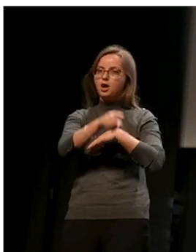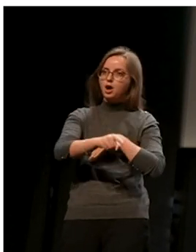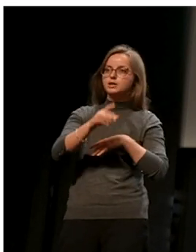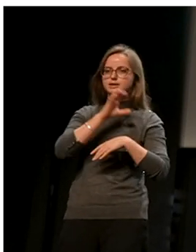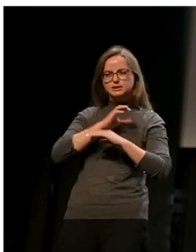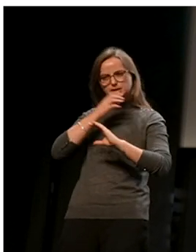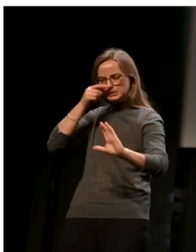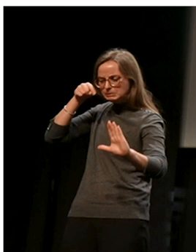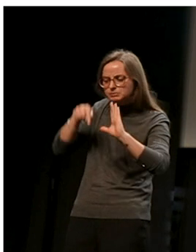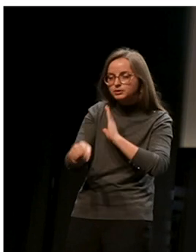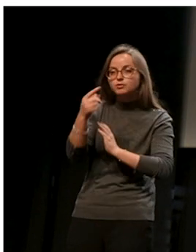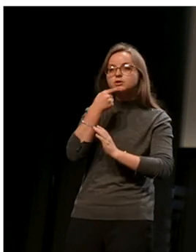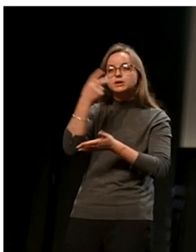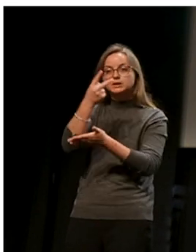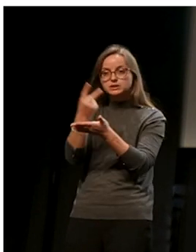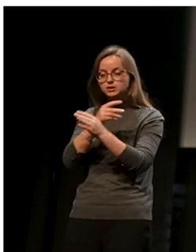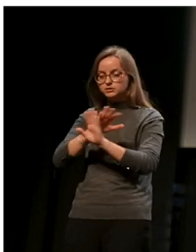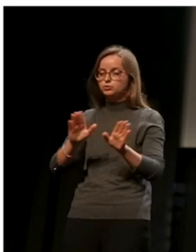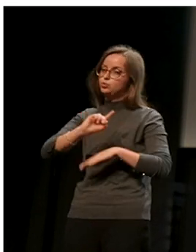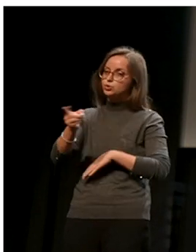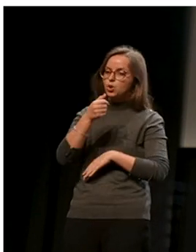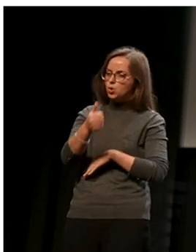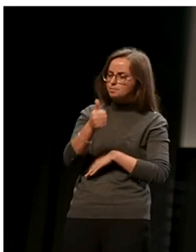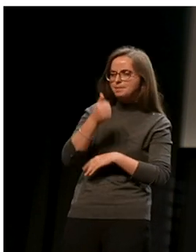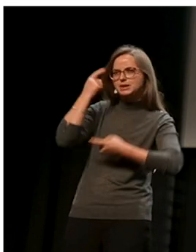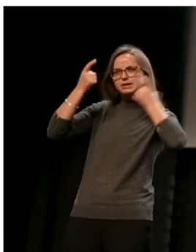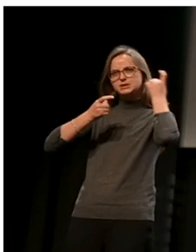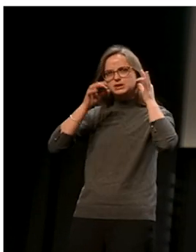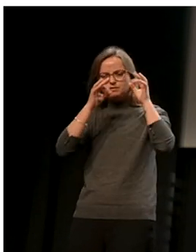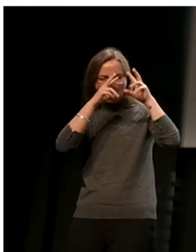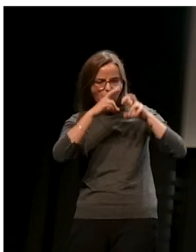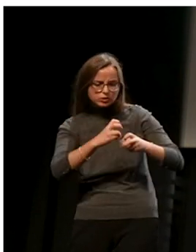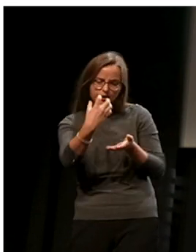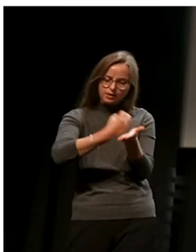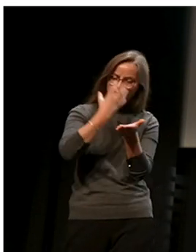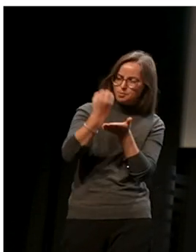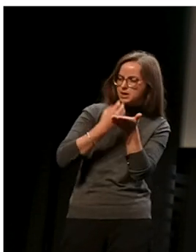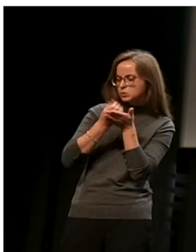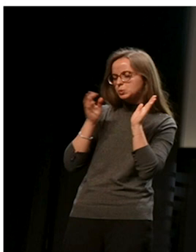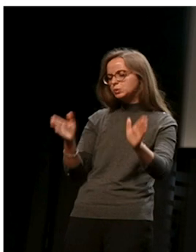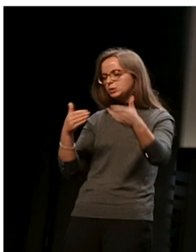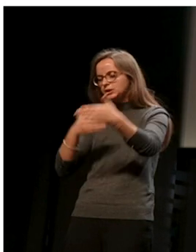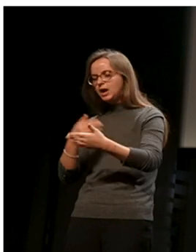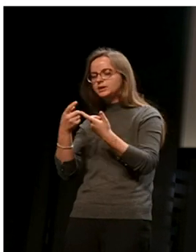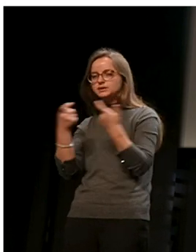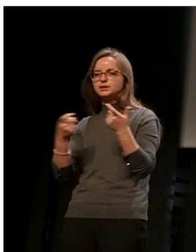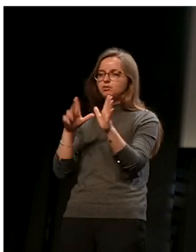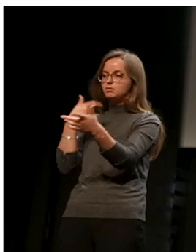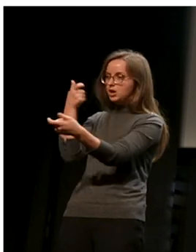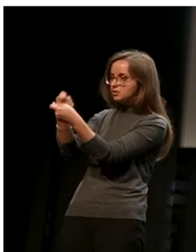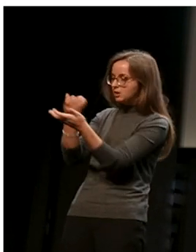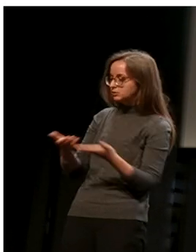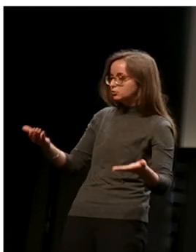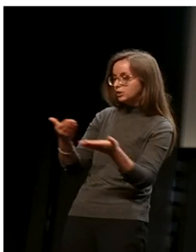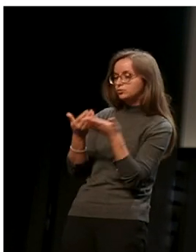ou de créer, mais qui font des recherches, qui font des cadrages, qui vont être capables d'être cohérents aussi. À l'heure actuelle, c'était un problème, ça